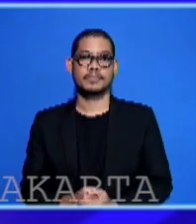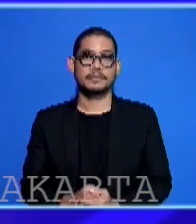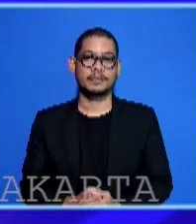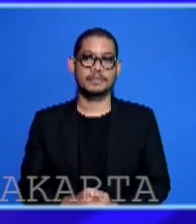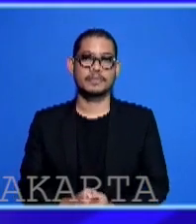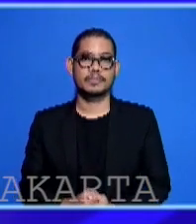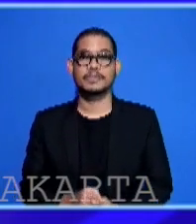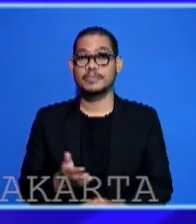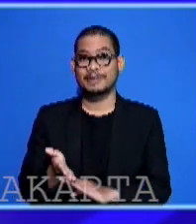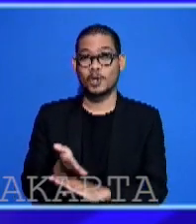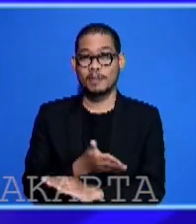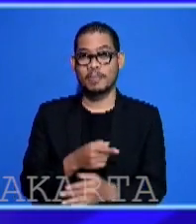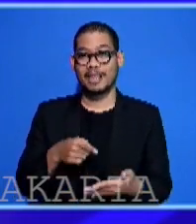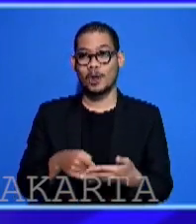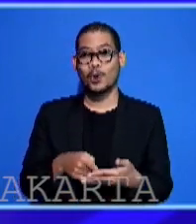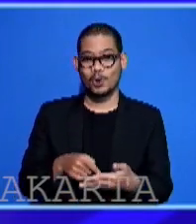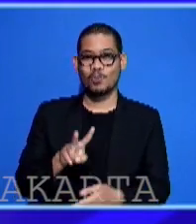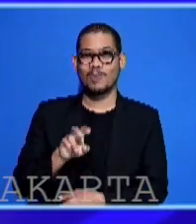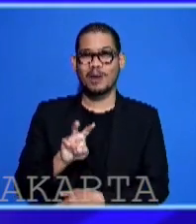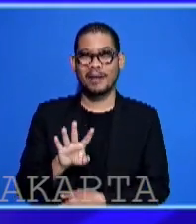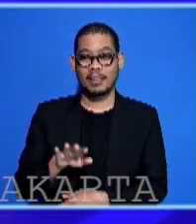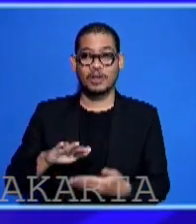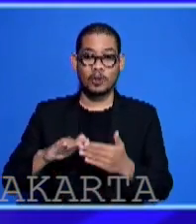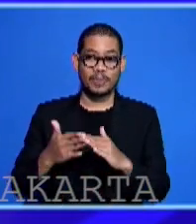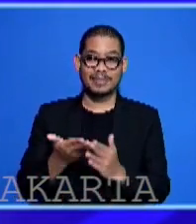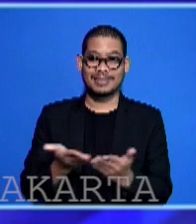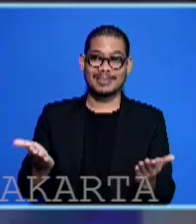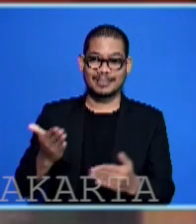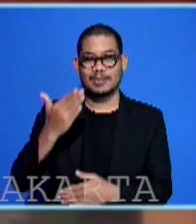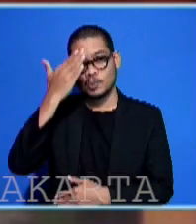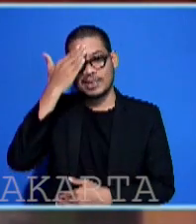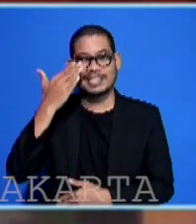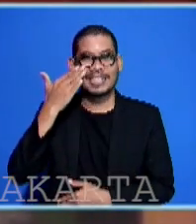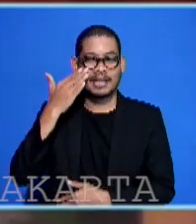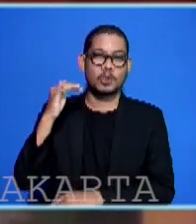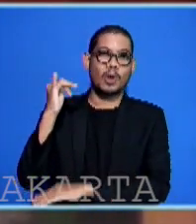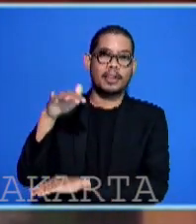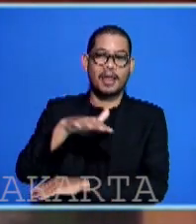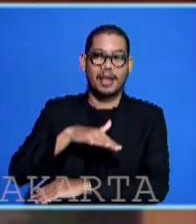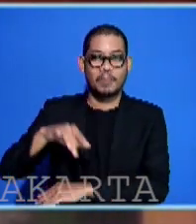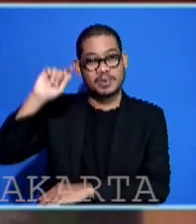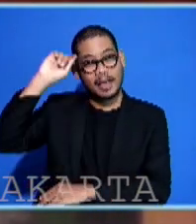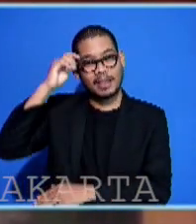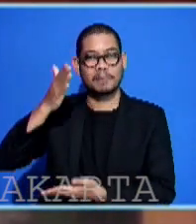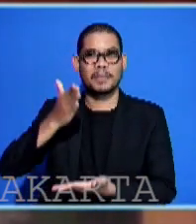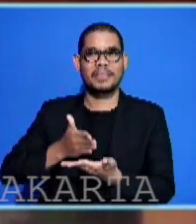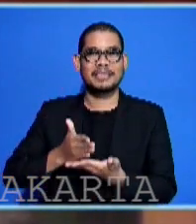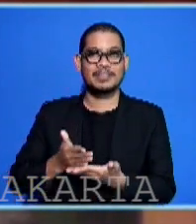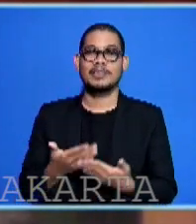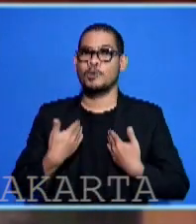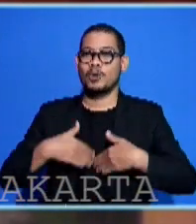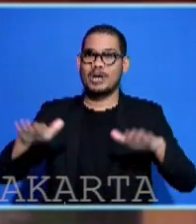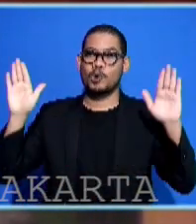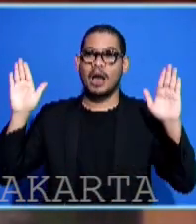jelang Pemilu 2024 komunitas Gus durian Daerah Istimewa Yogyakarta kembali mengingatkan akan penegakan Demokrasi yang